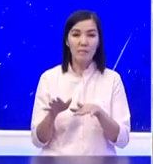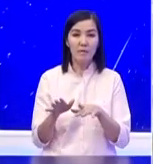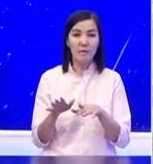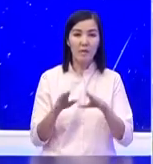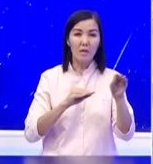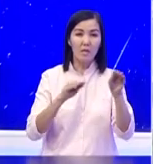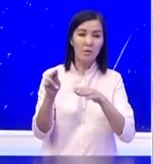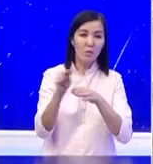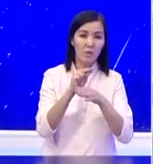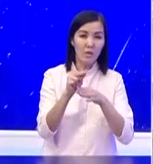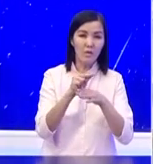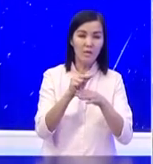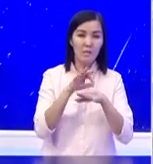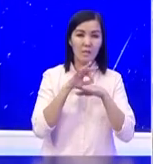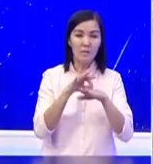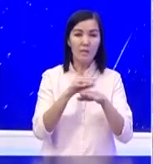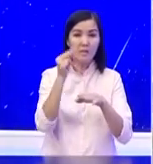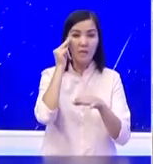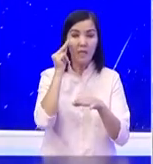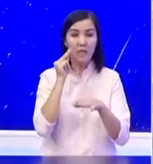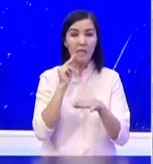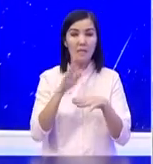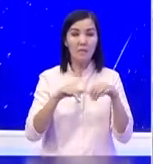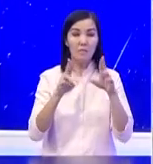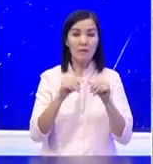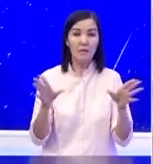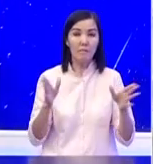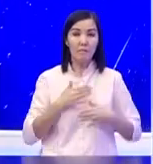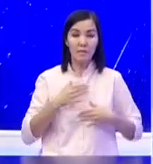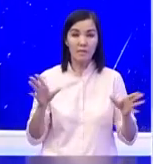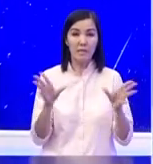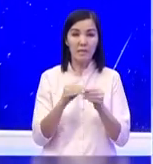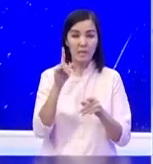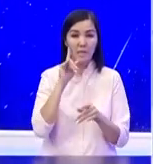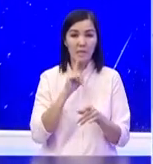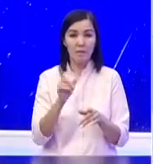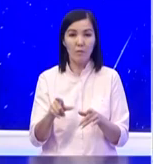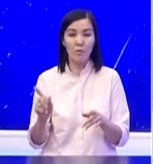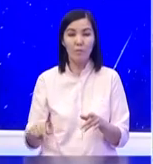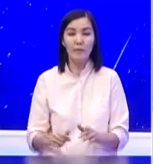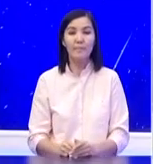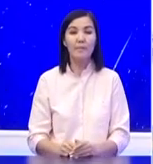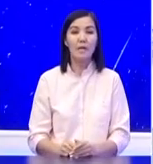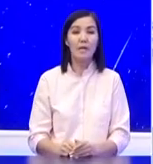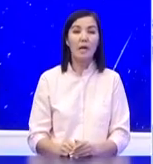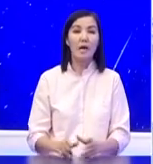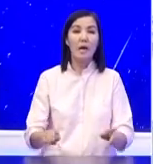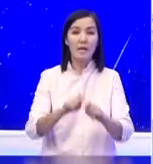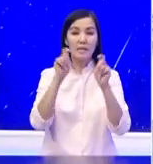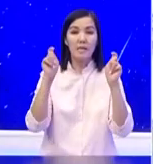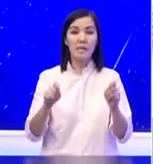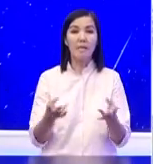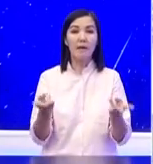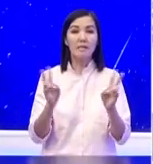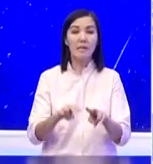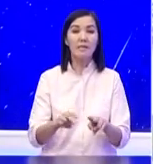оборудования занимается китайский специалист совместно с нашими. После запуска на полную мощность из китайских специалистов